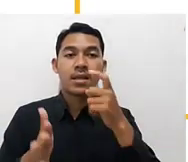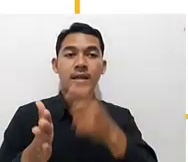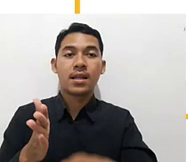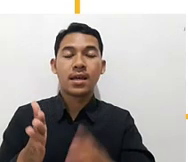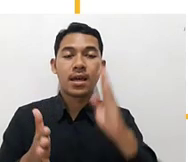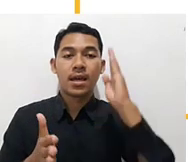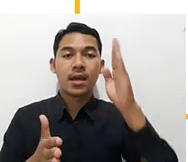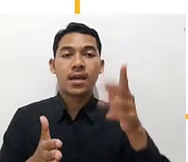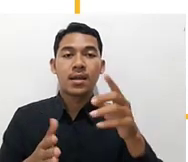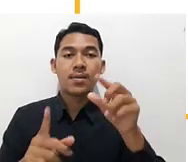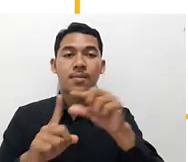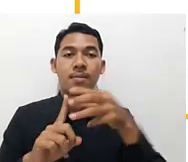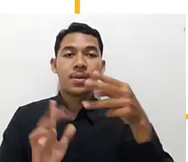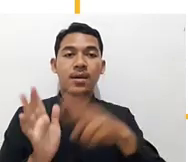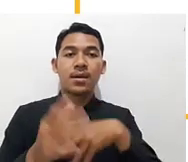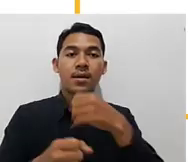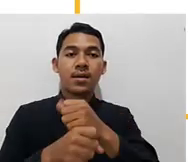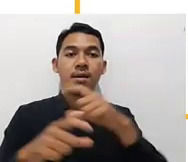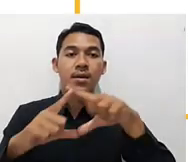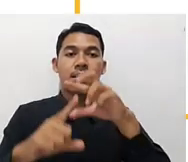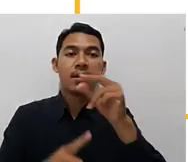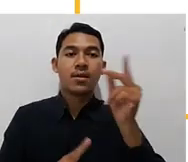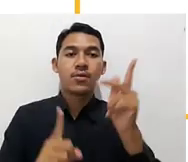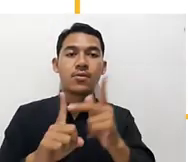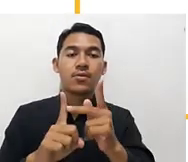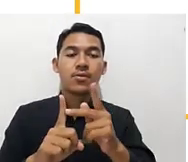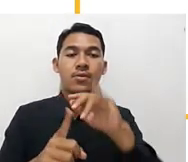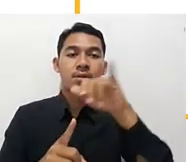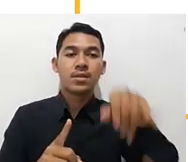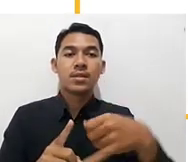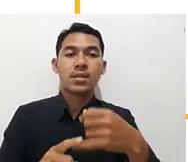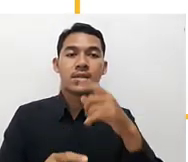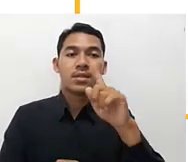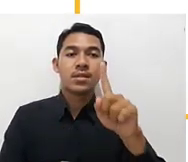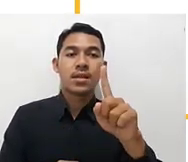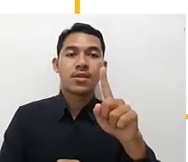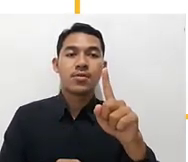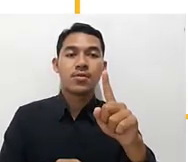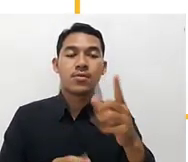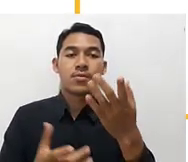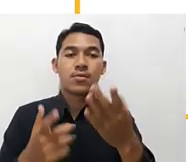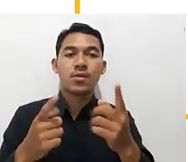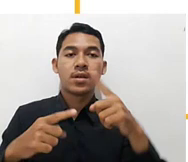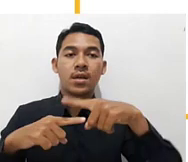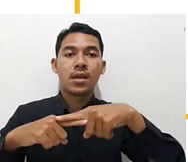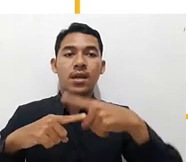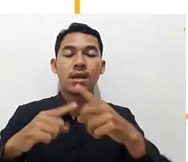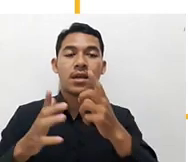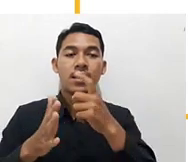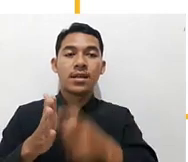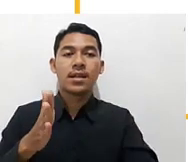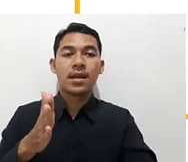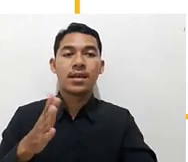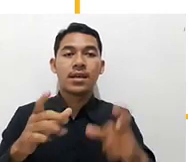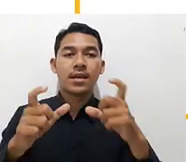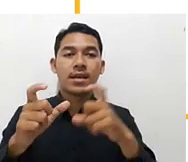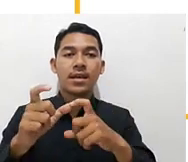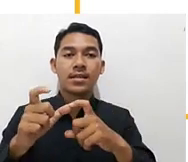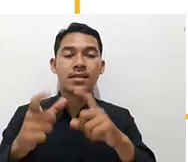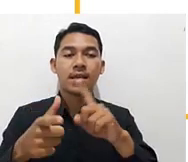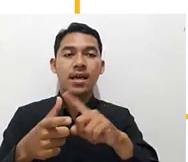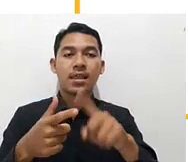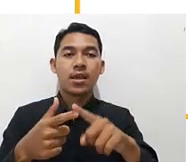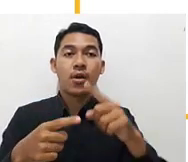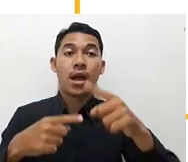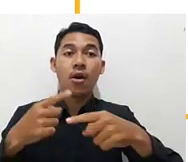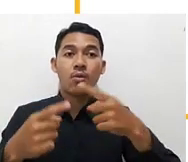nilai dari J2, dan begitu juga sebaliknya yang ada pada J1 yang dipengaruhi oleh nilai dari S dan juga nilai dari